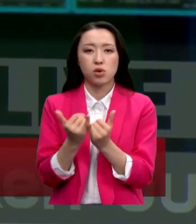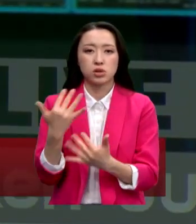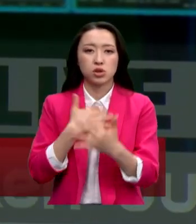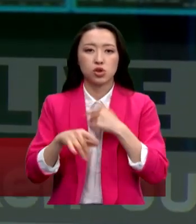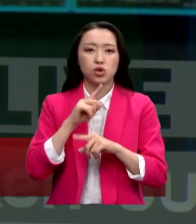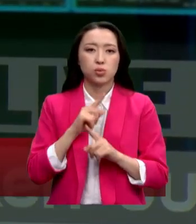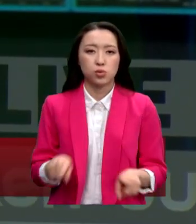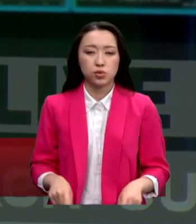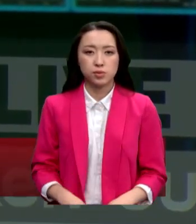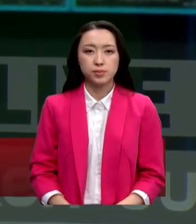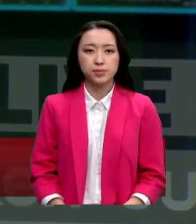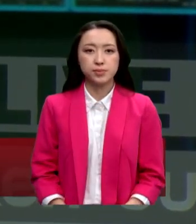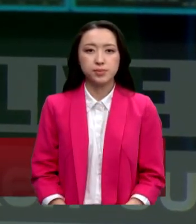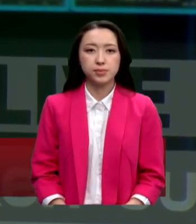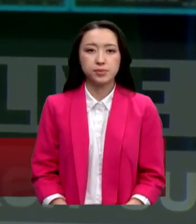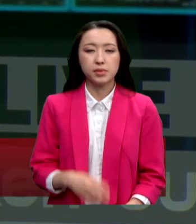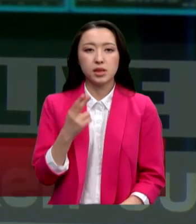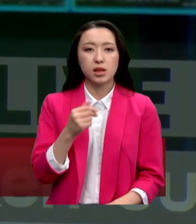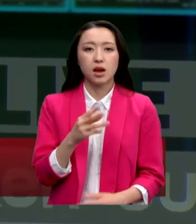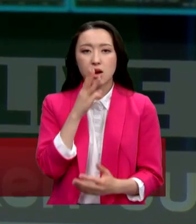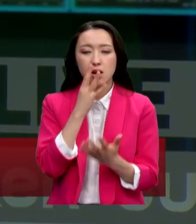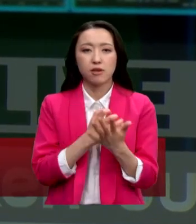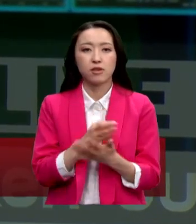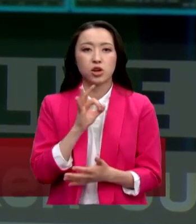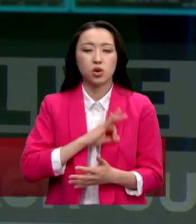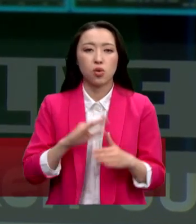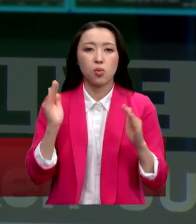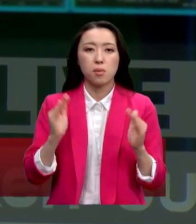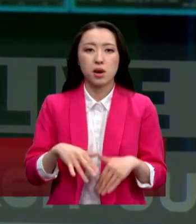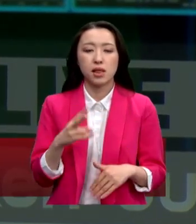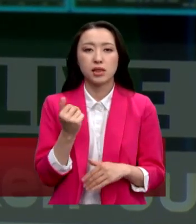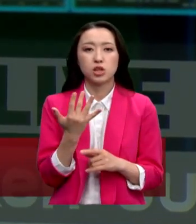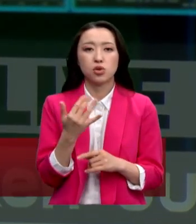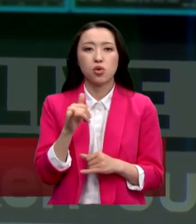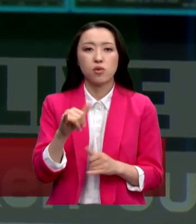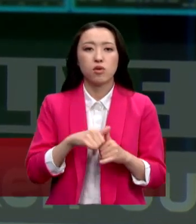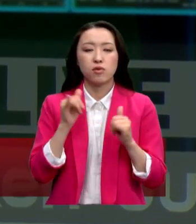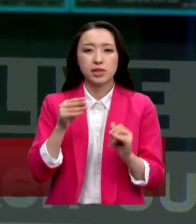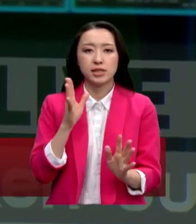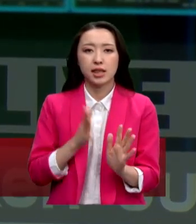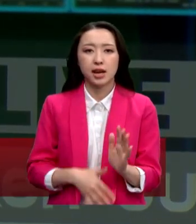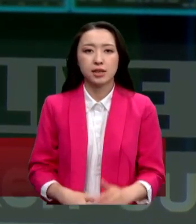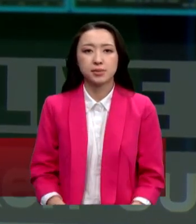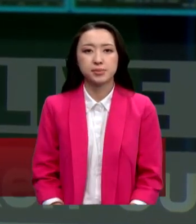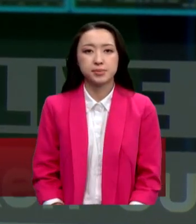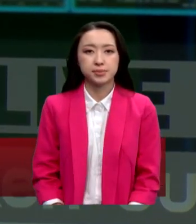перестанут ходить. Ну, понятно, выручка, вы говорите, упала. А вот насколько у вас увеличились затраты в таком случае?